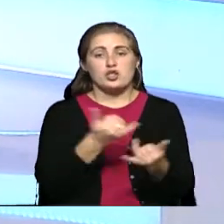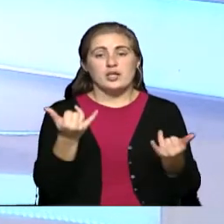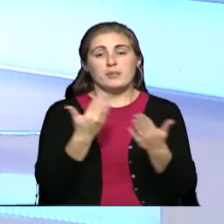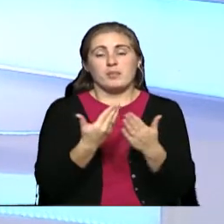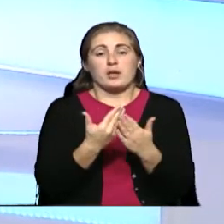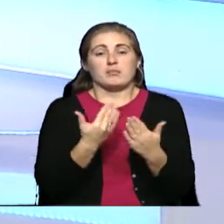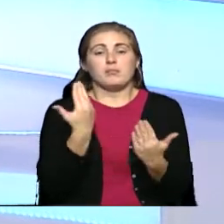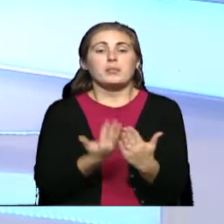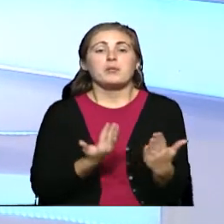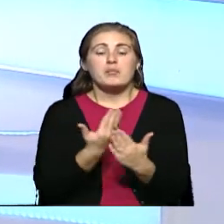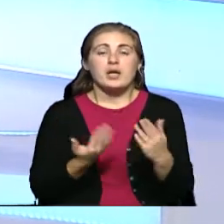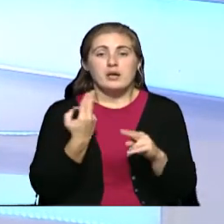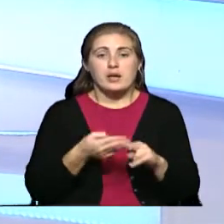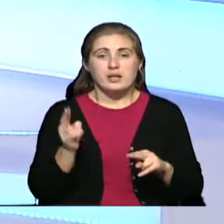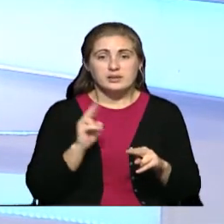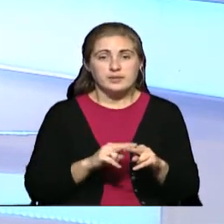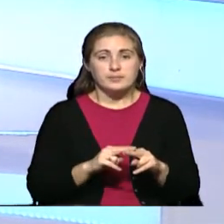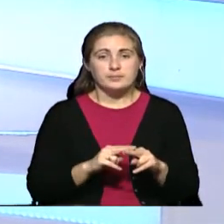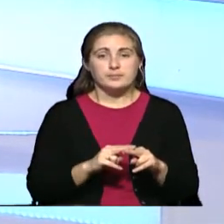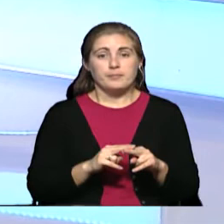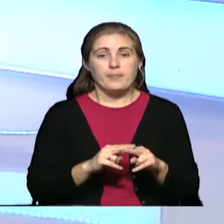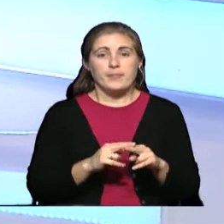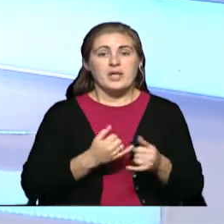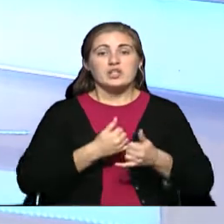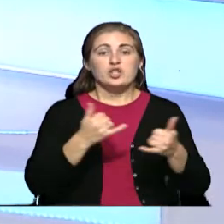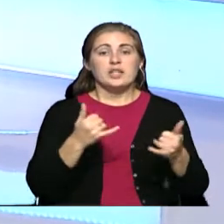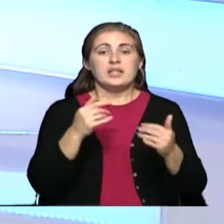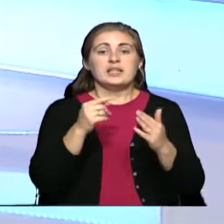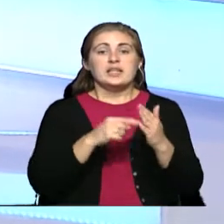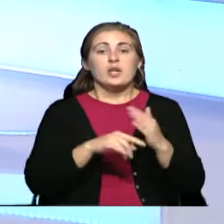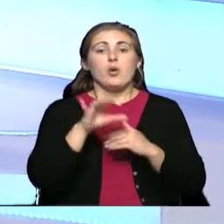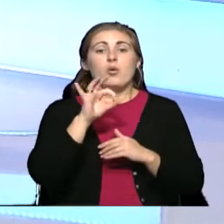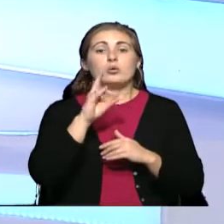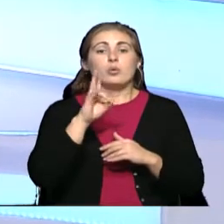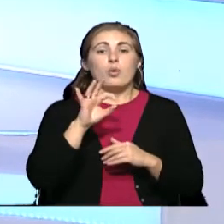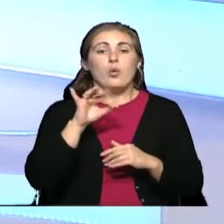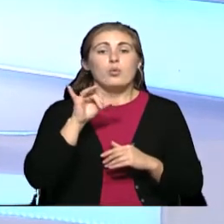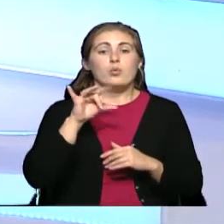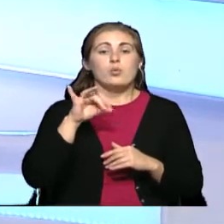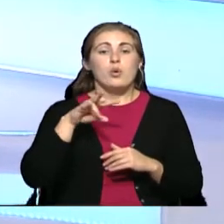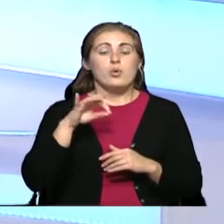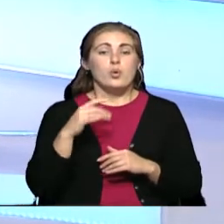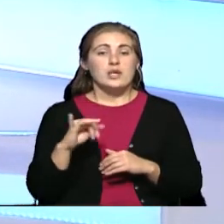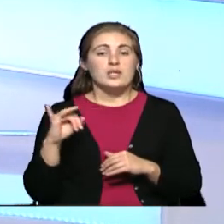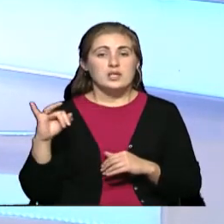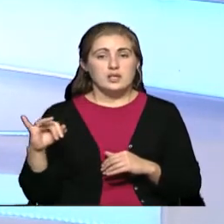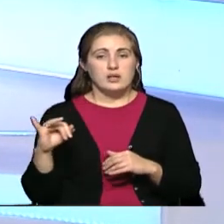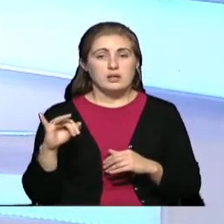например, в этой ситуации является, например, оснащение отделения онкоурологии в